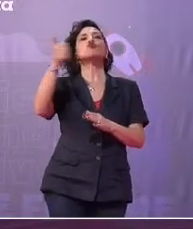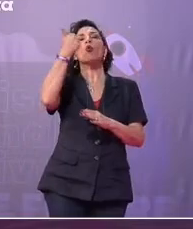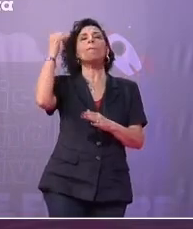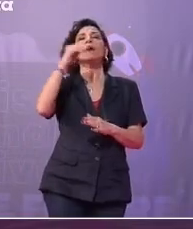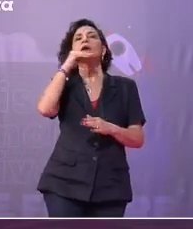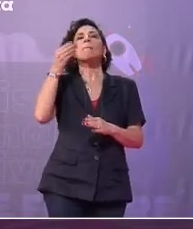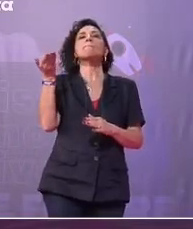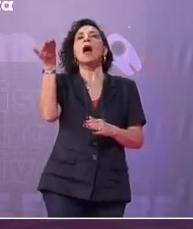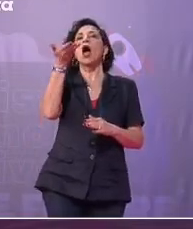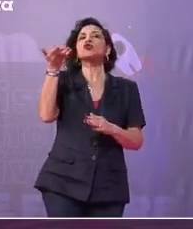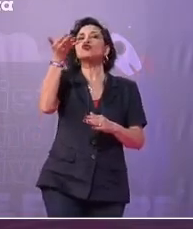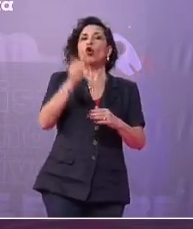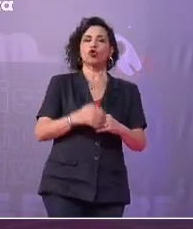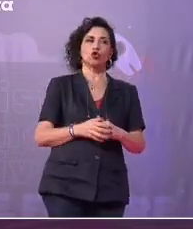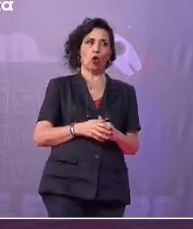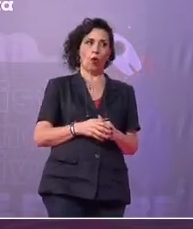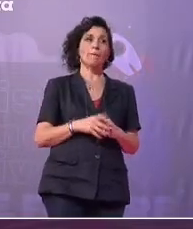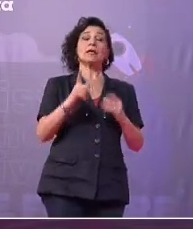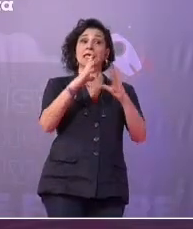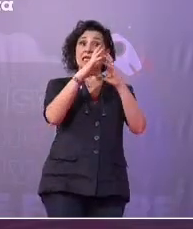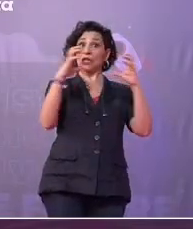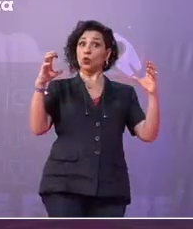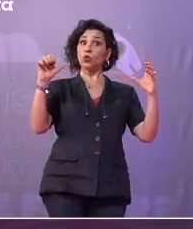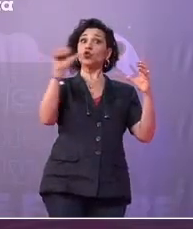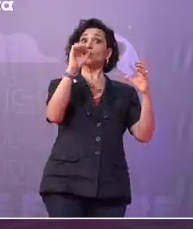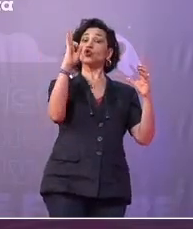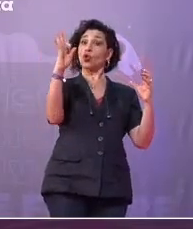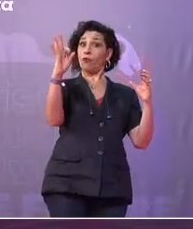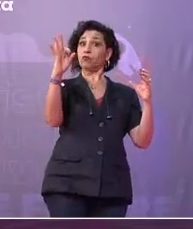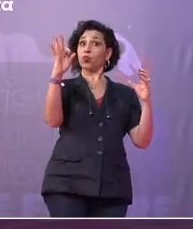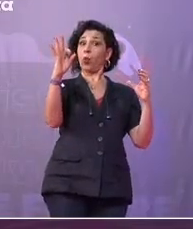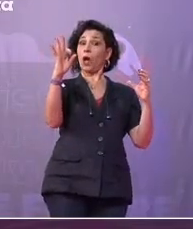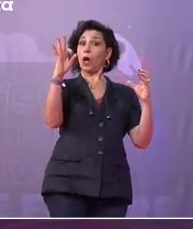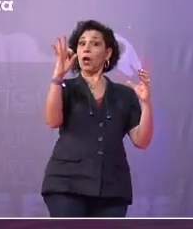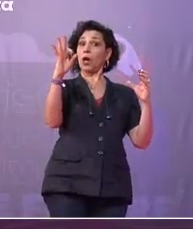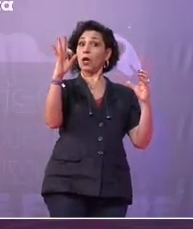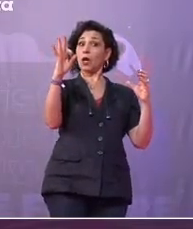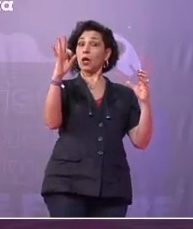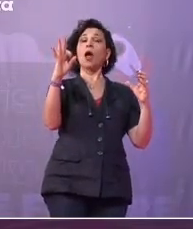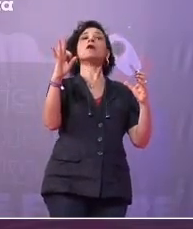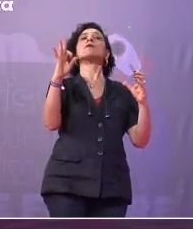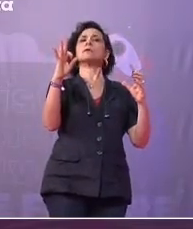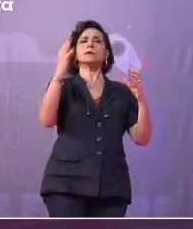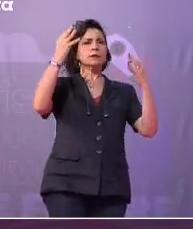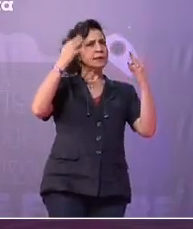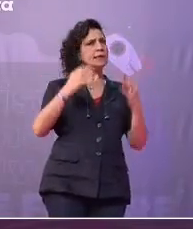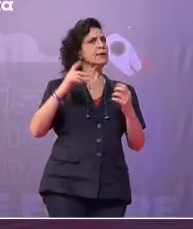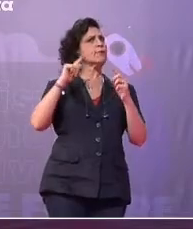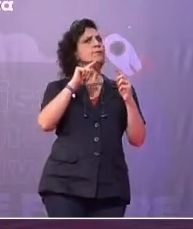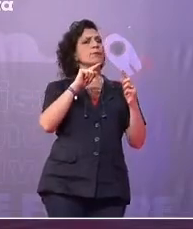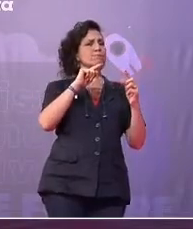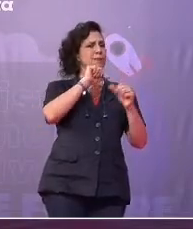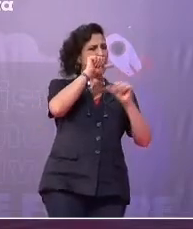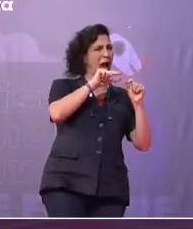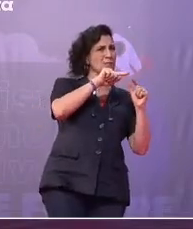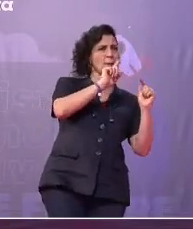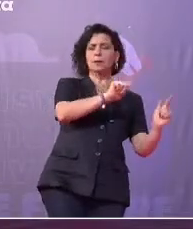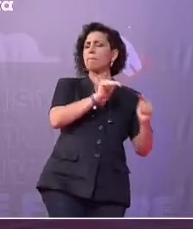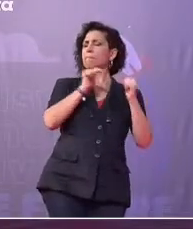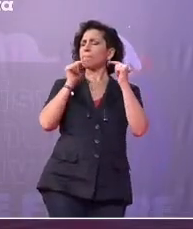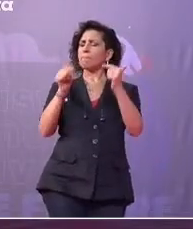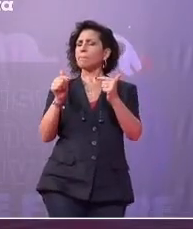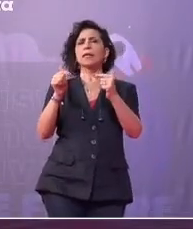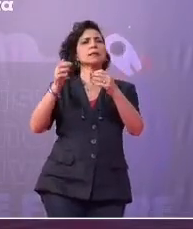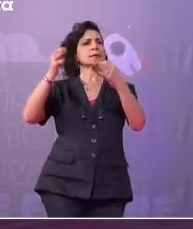sicuramente in mezzo a questi molto cambiato da questi cambiamenti pensate che in una delle varie funzionalità lanciate